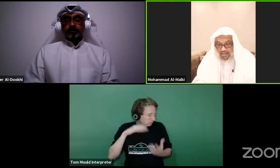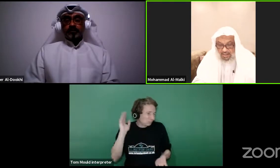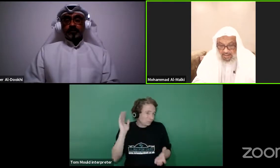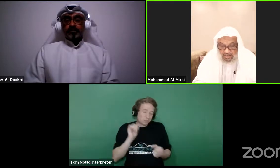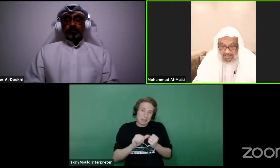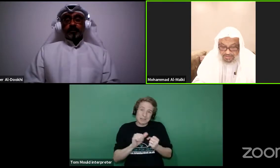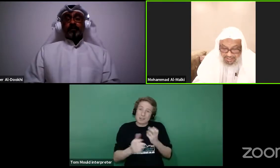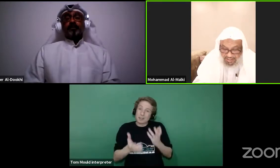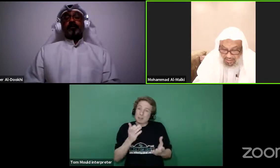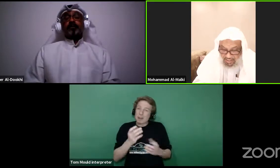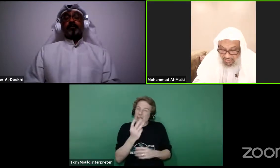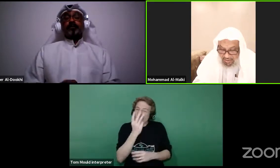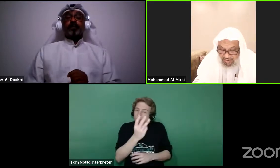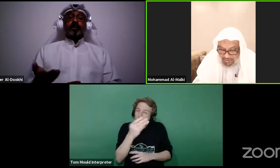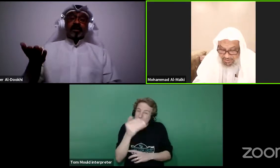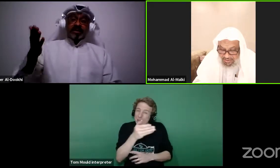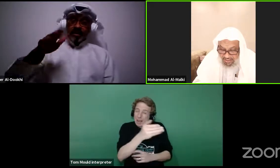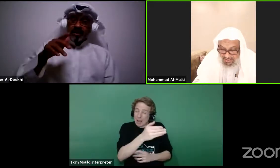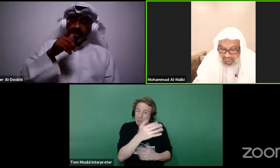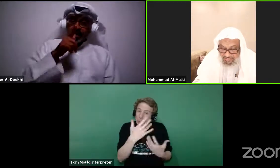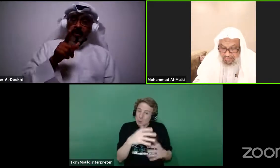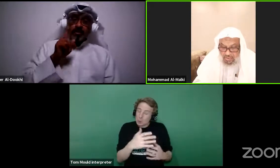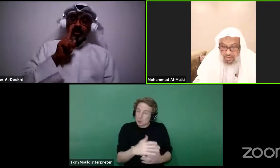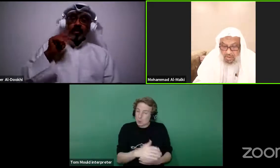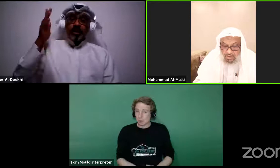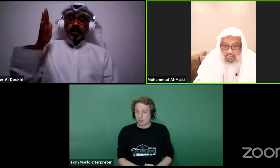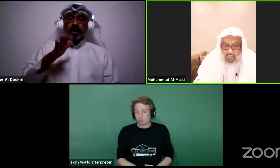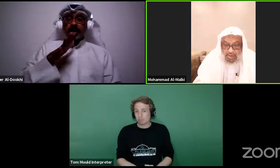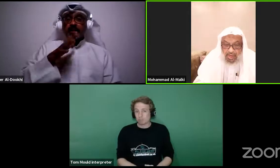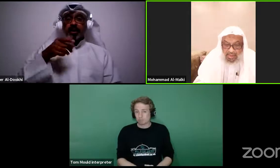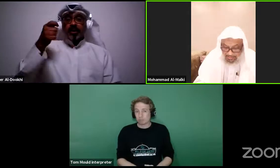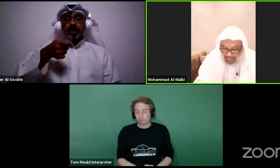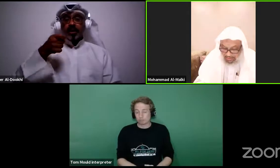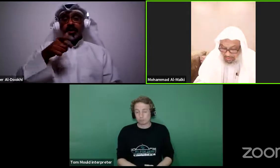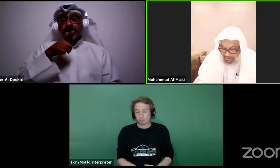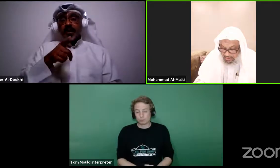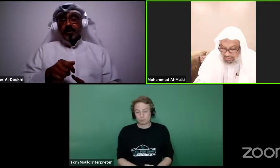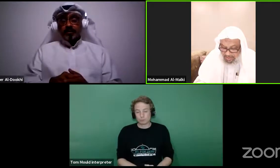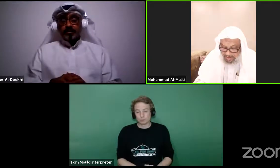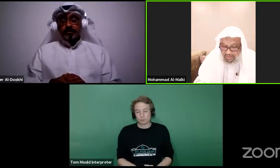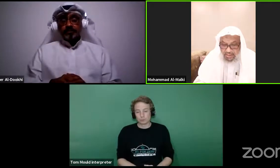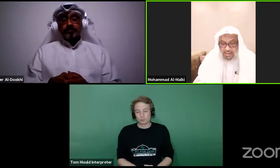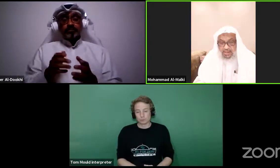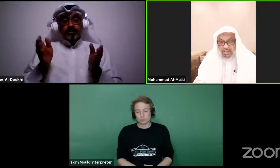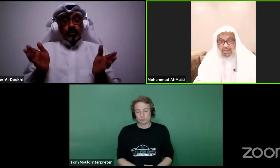وأيضا قال صلى الله عليه وسلم مرغبا